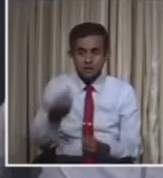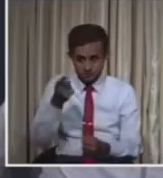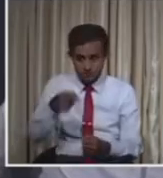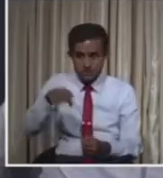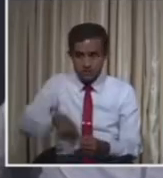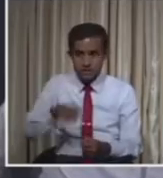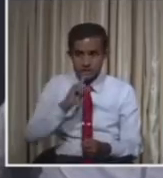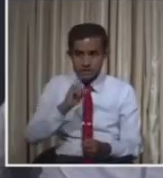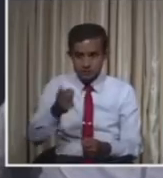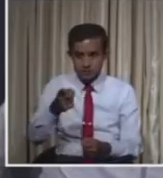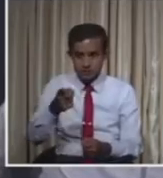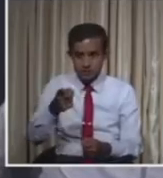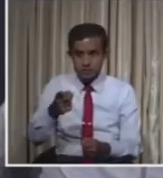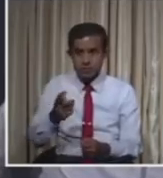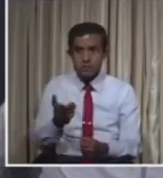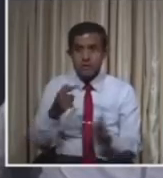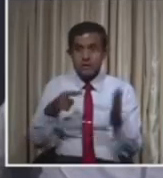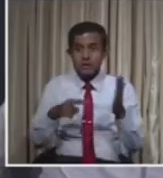කිව්වේ ඔබතුමා ඉල්ලුවා